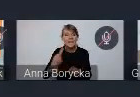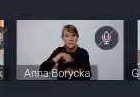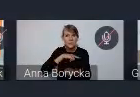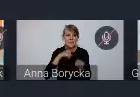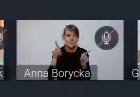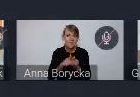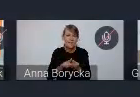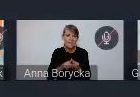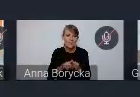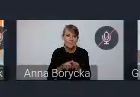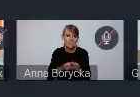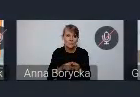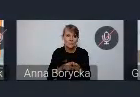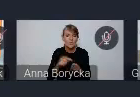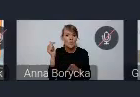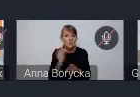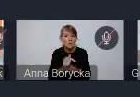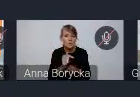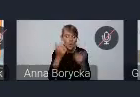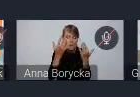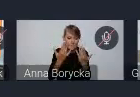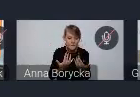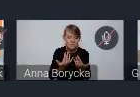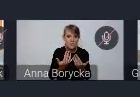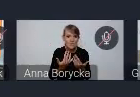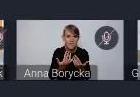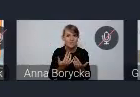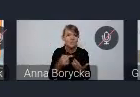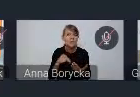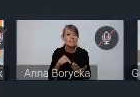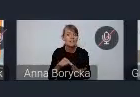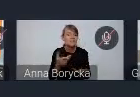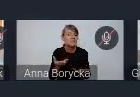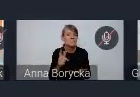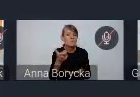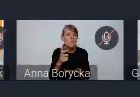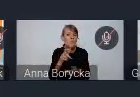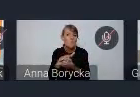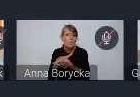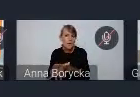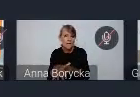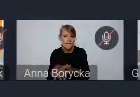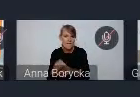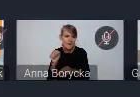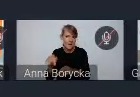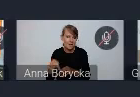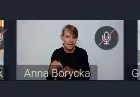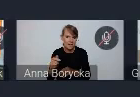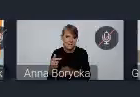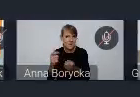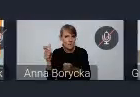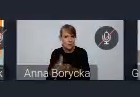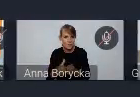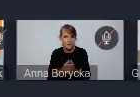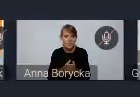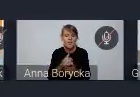skalkulować, znaczy to, co ma wpływ, tak, na to, na wysokość tego obciążenia, to przede